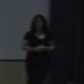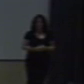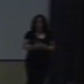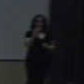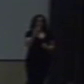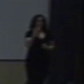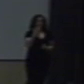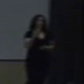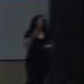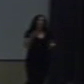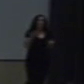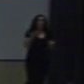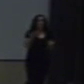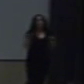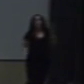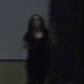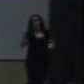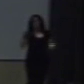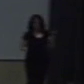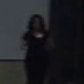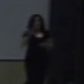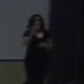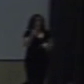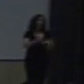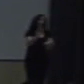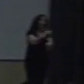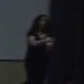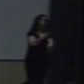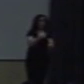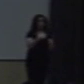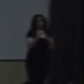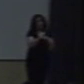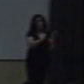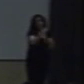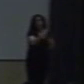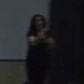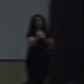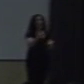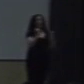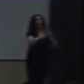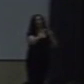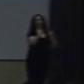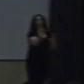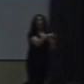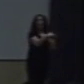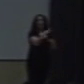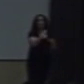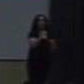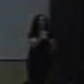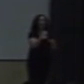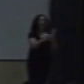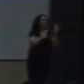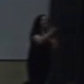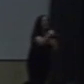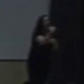al carrer en pijama, doncs a internet no pots anar en pijama, no? I has de saber, però necessites tenir alguns coneixements per saber